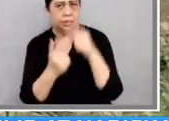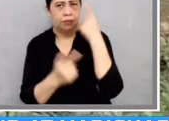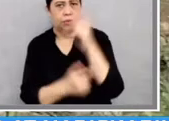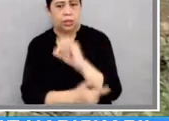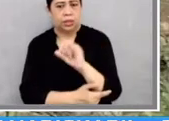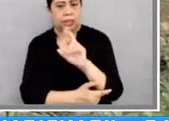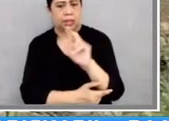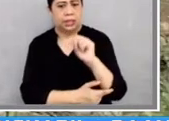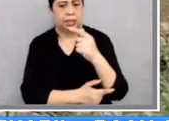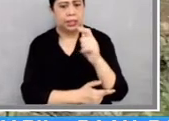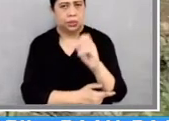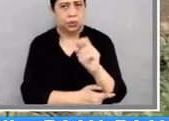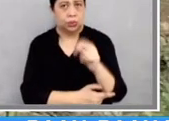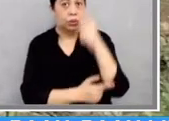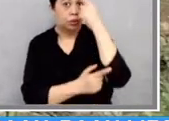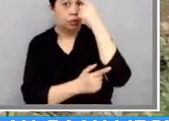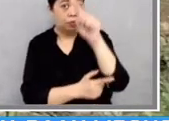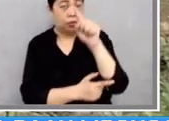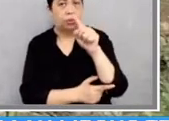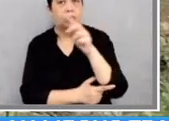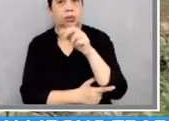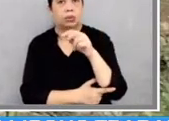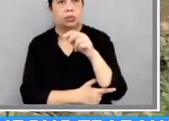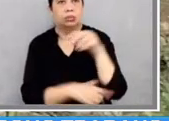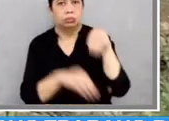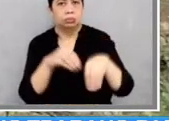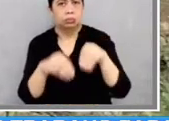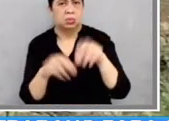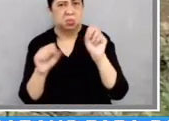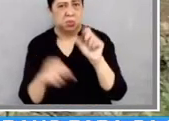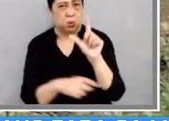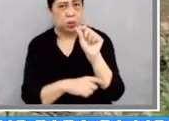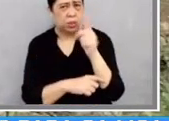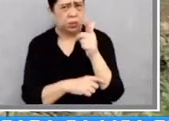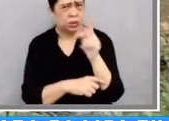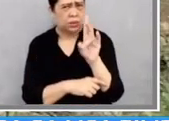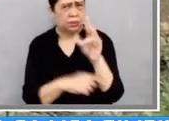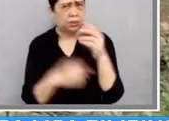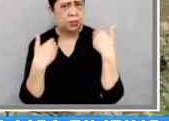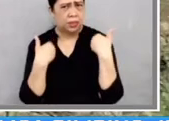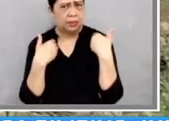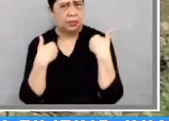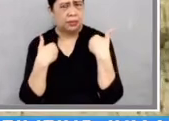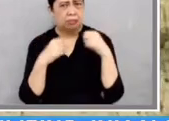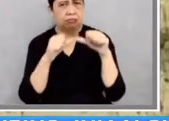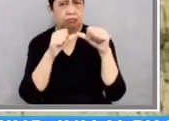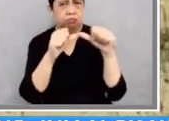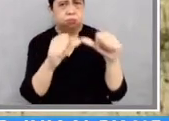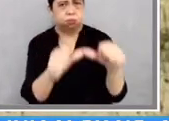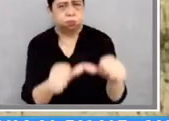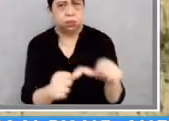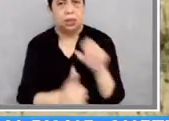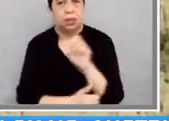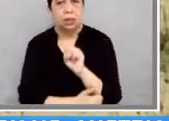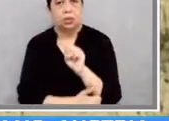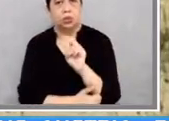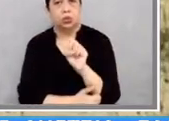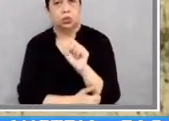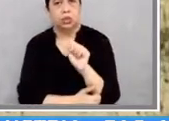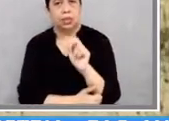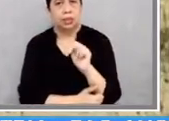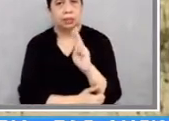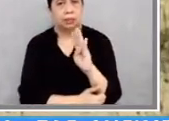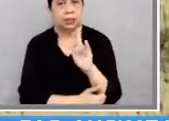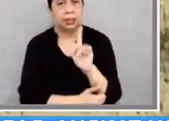pang-agrikultura. Pero feasible po ba yun? 2027, meron na tayong sustainability no? Pagdating po sa ating mga